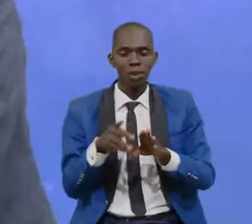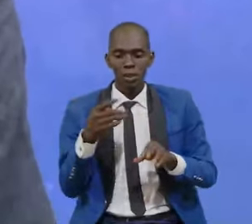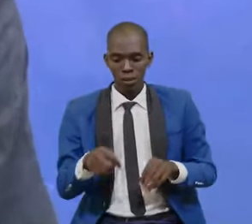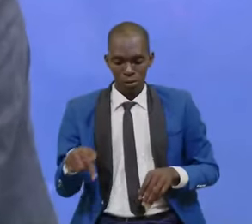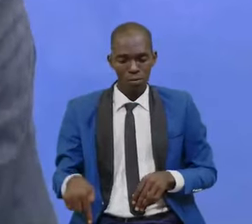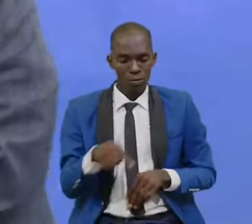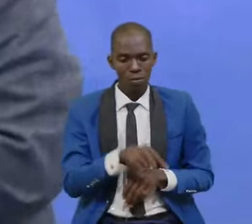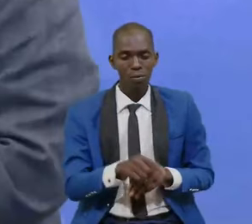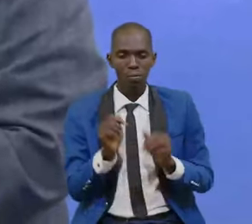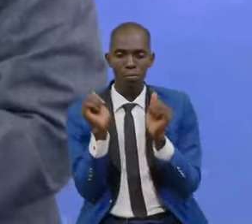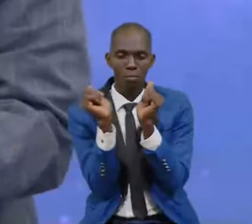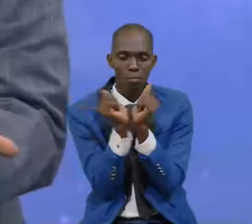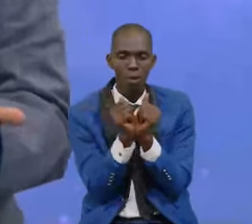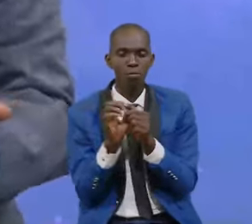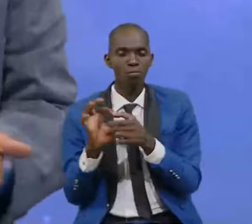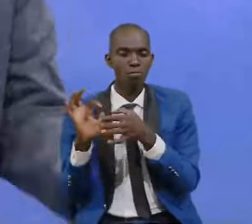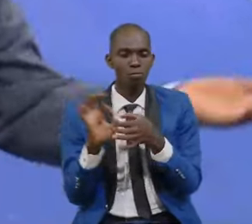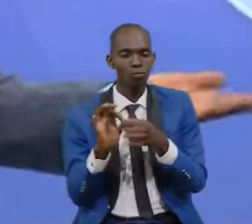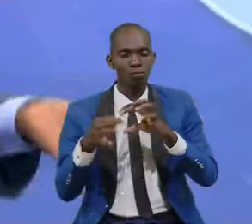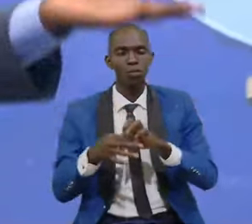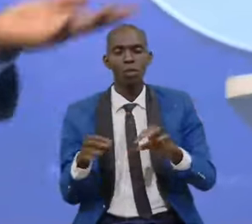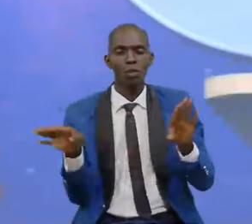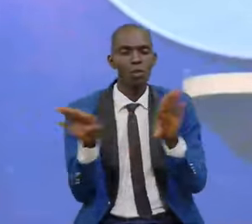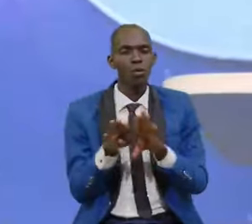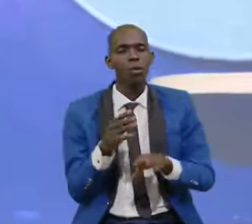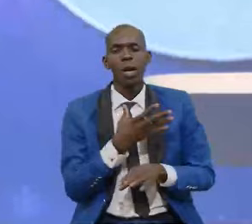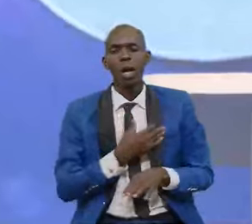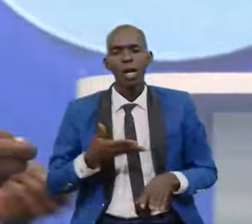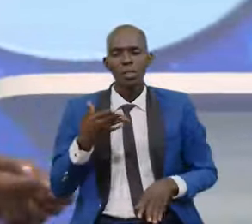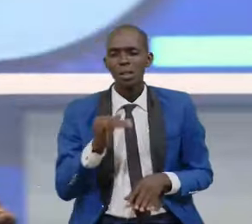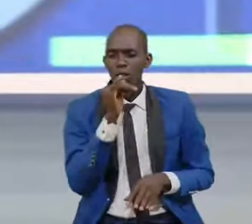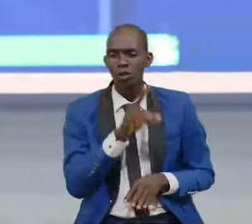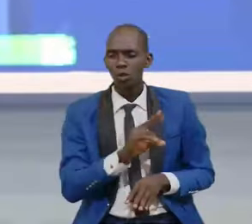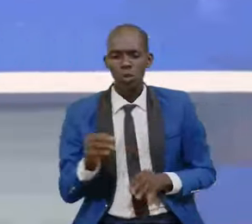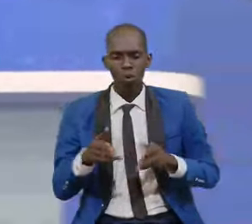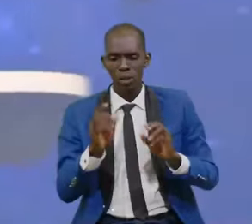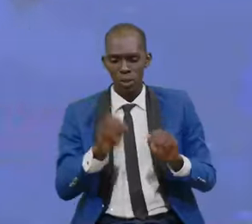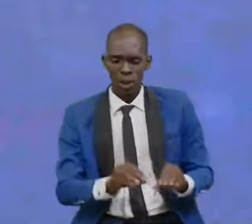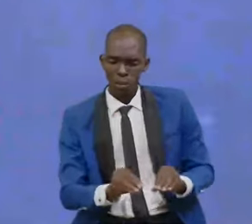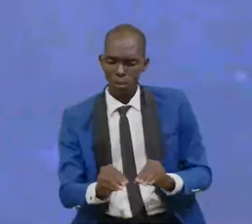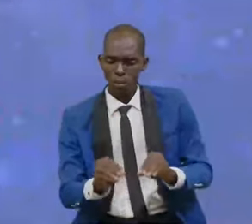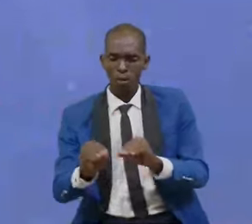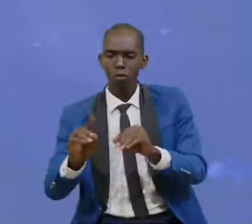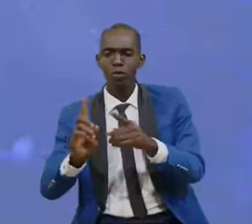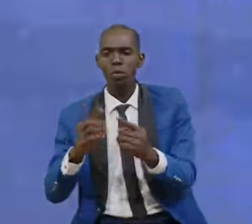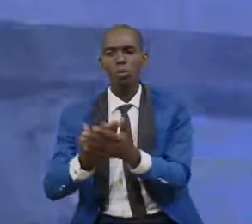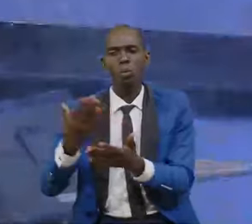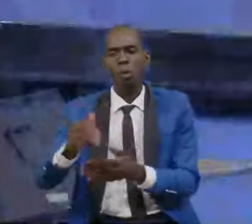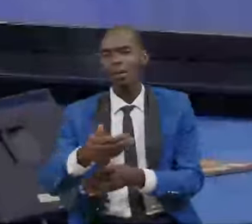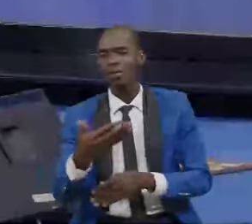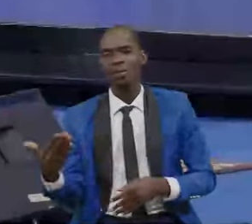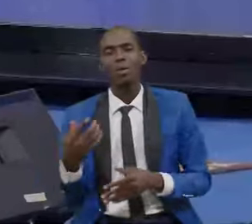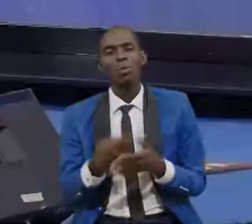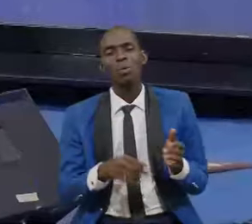Les liens et les chaînes étaient fermées. Et il n'y avait pas de possibilité pour sortir ou acheter quoi que ce soit. Qu'est-ce qu'ils vont